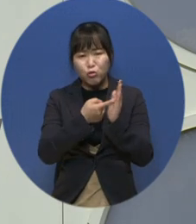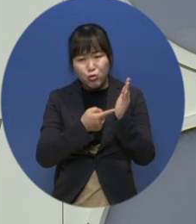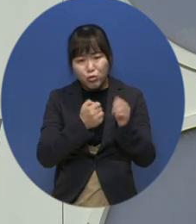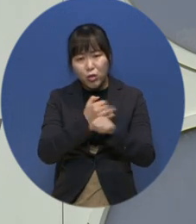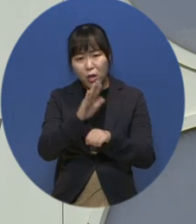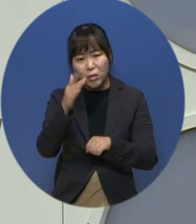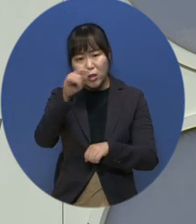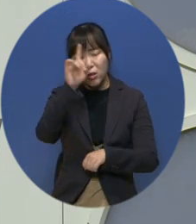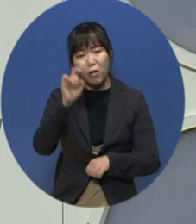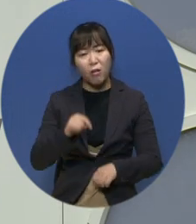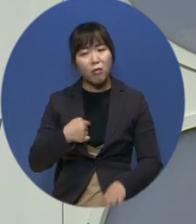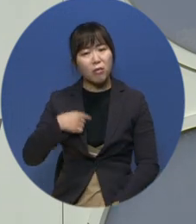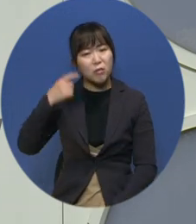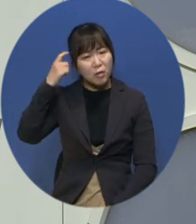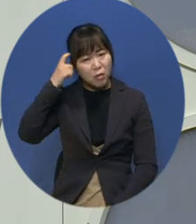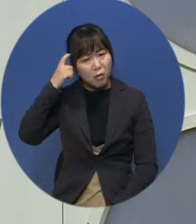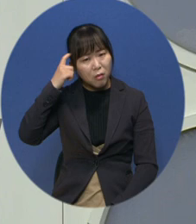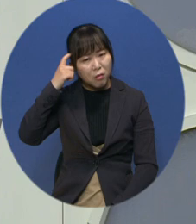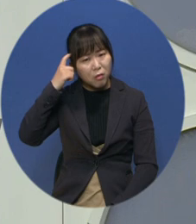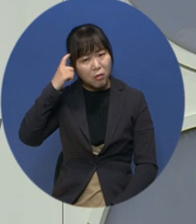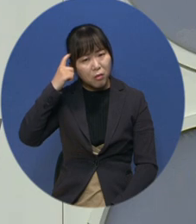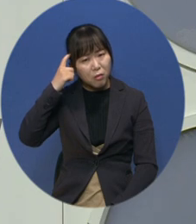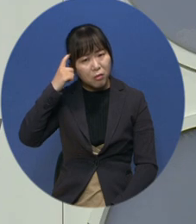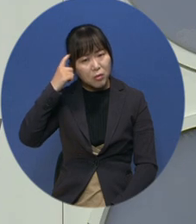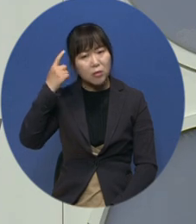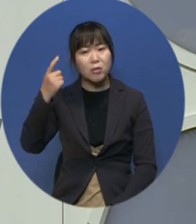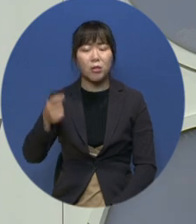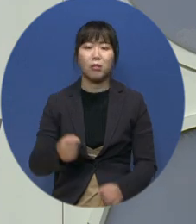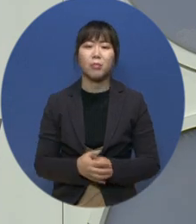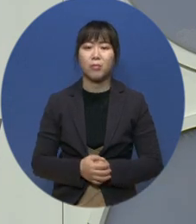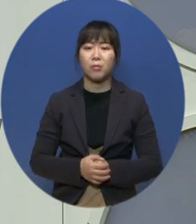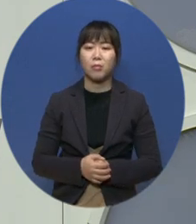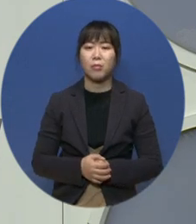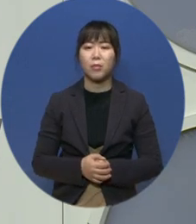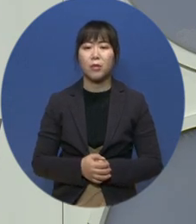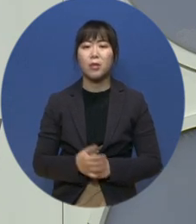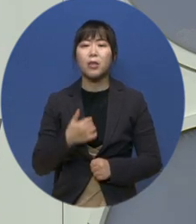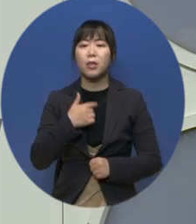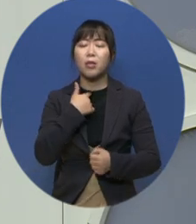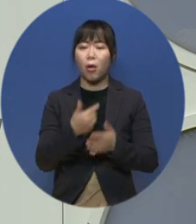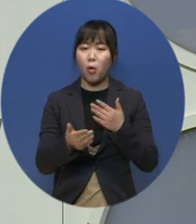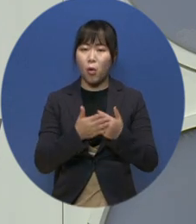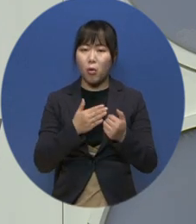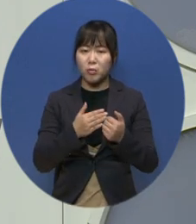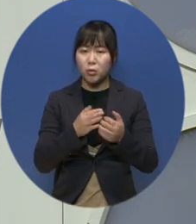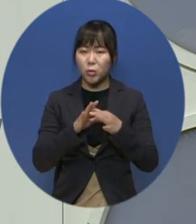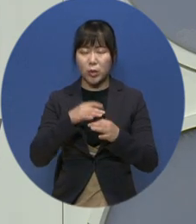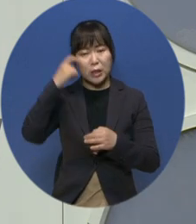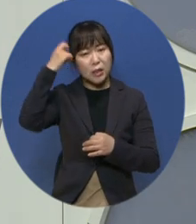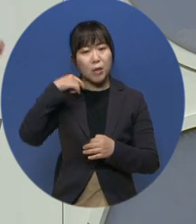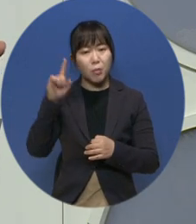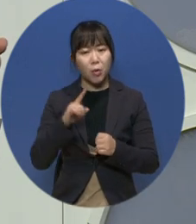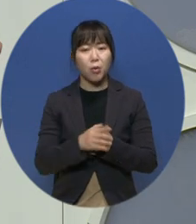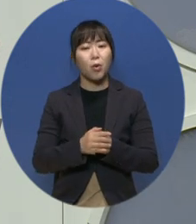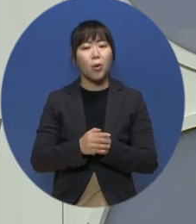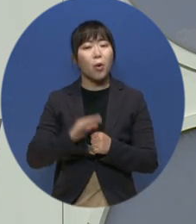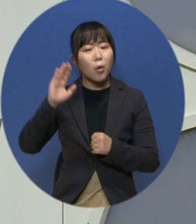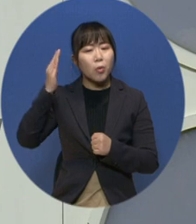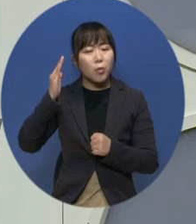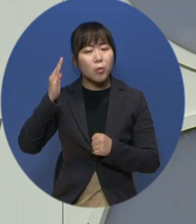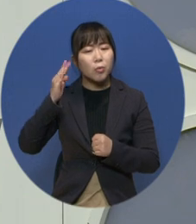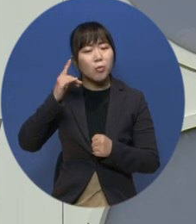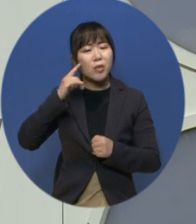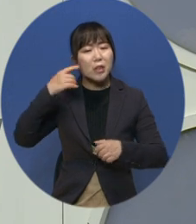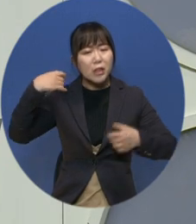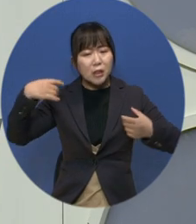되는지 그런 생각까지 들었다니까요. 그러니까 그런 식으로. 근데 저는 그 경험을 통해서 뭘 느꼈냐면 요즘 우리